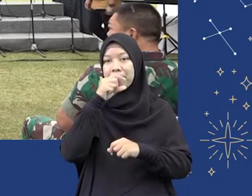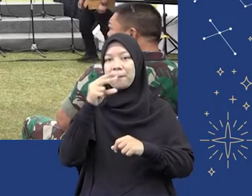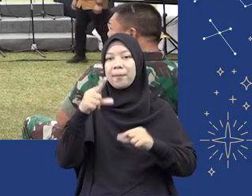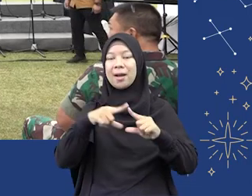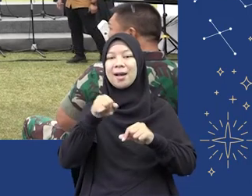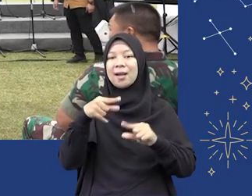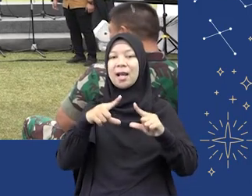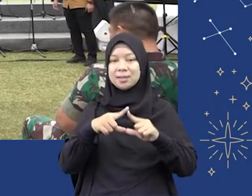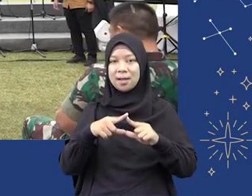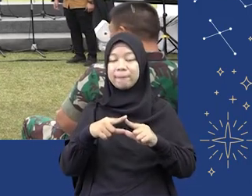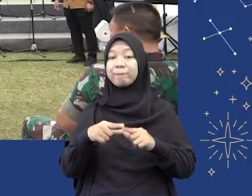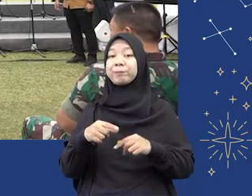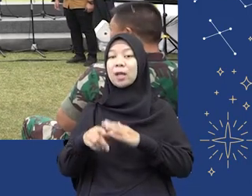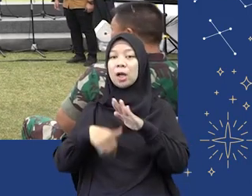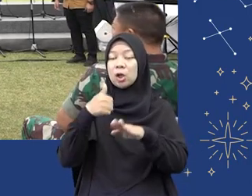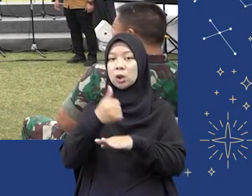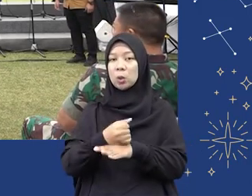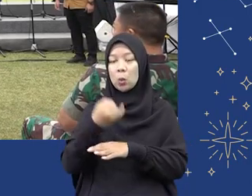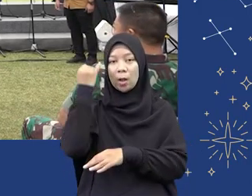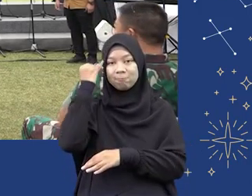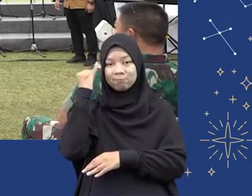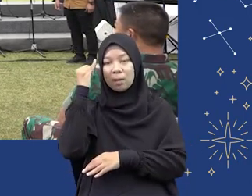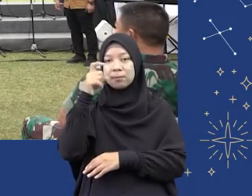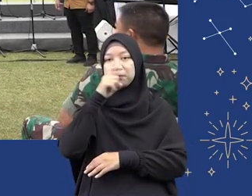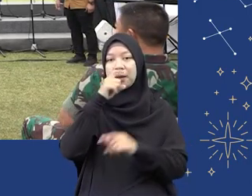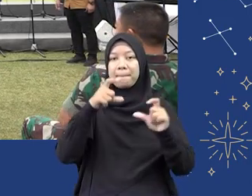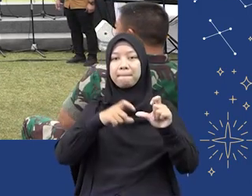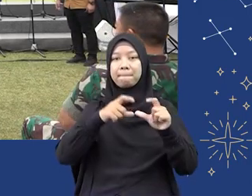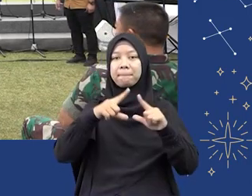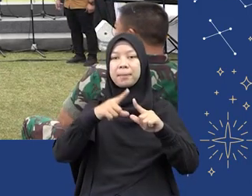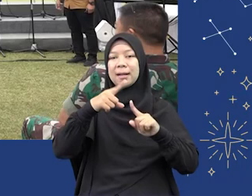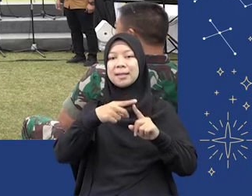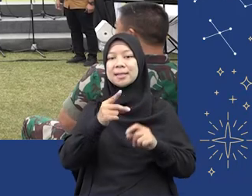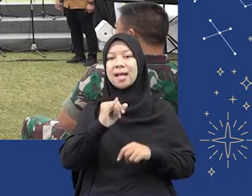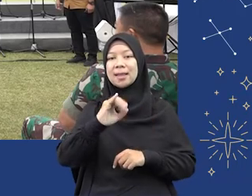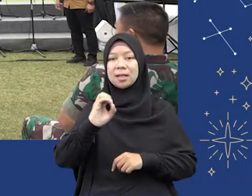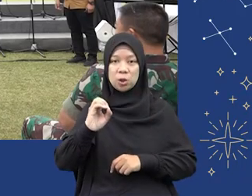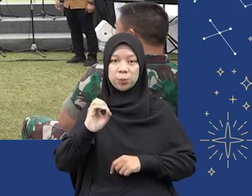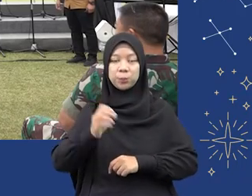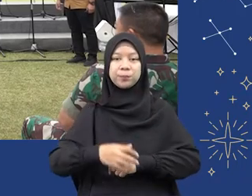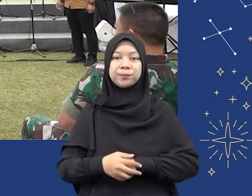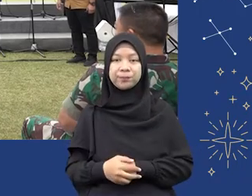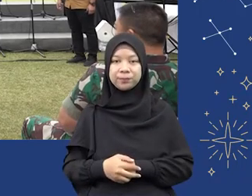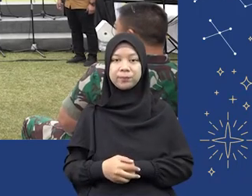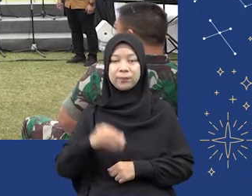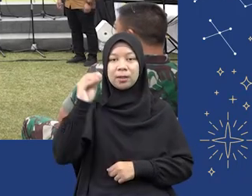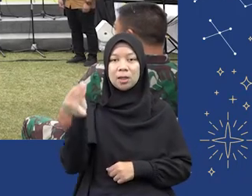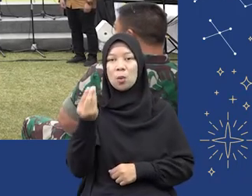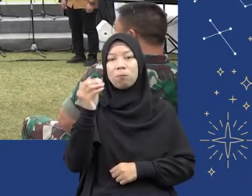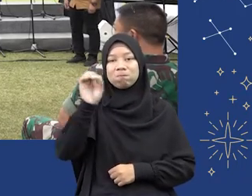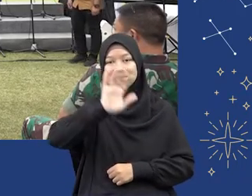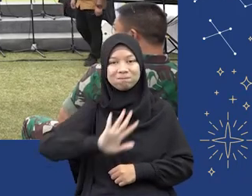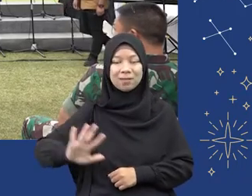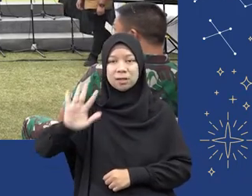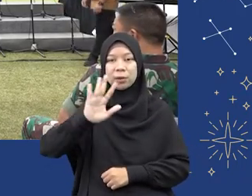ketua Akademi ilmu pengetahuan Indonesia Profesor Satrio brojonegoro PSD direktur is action